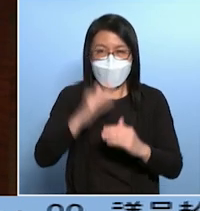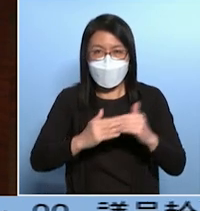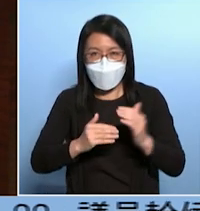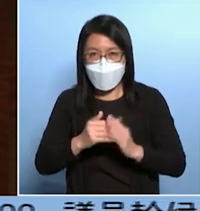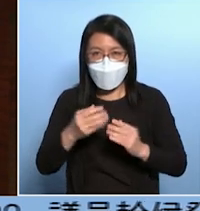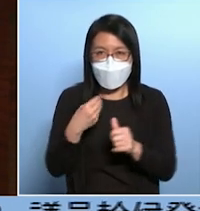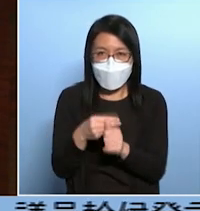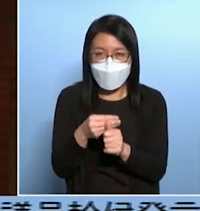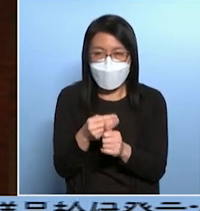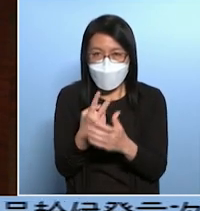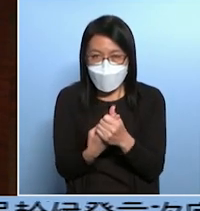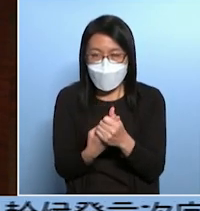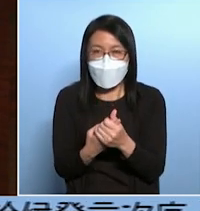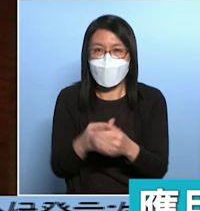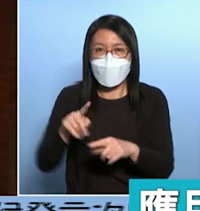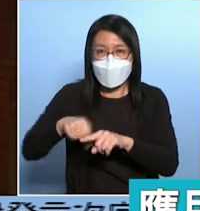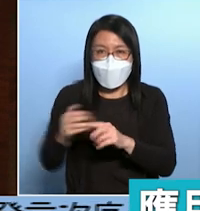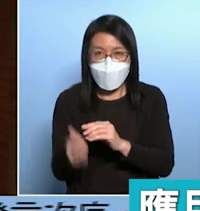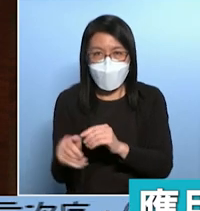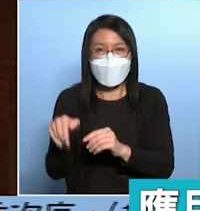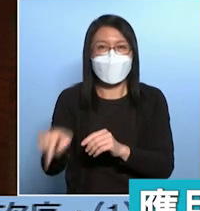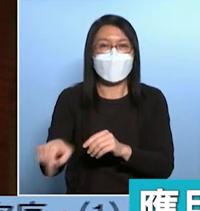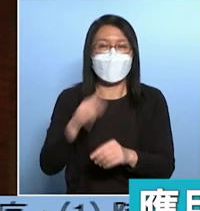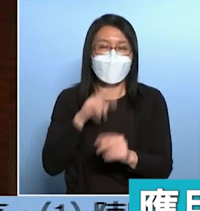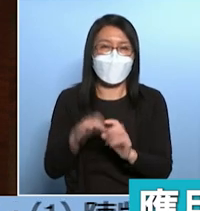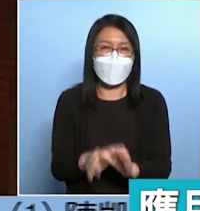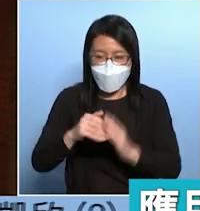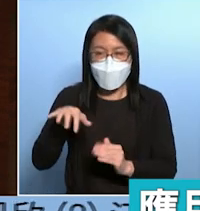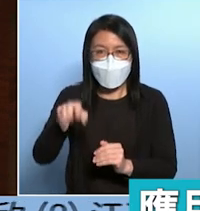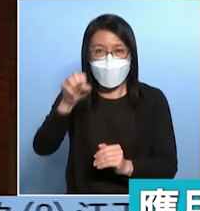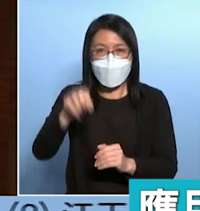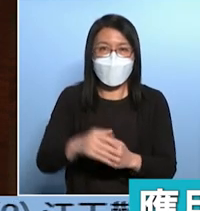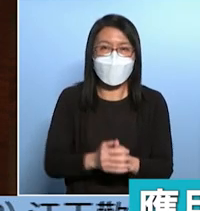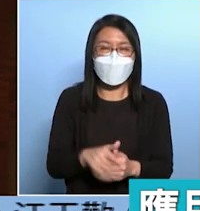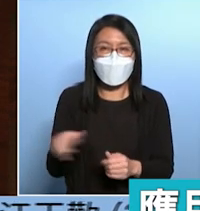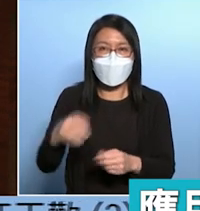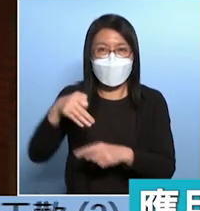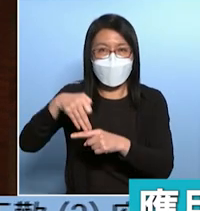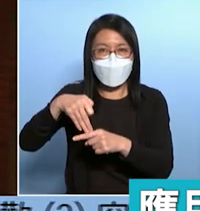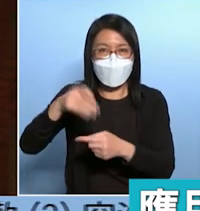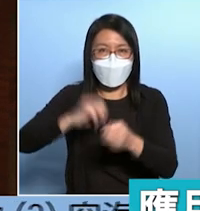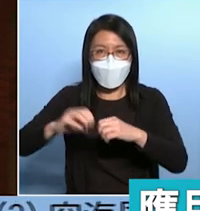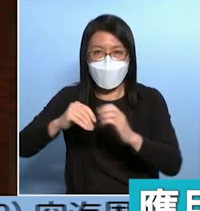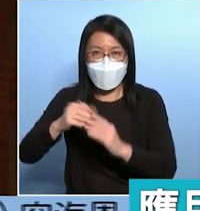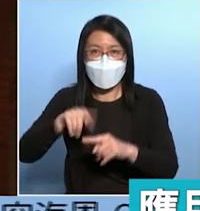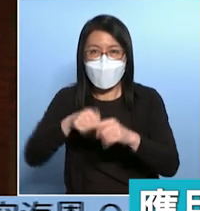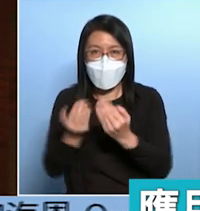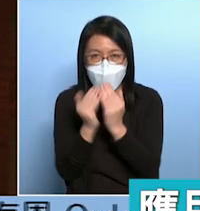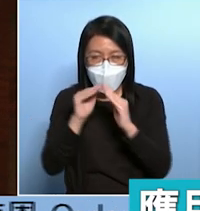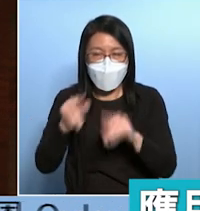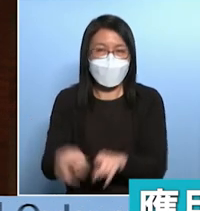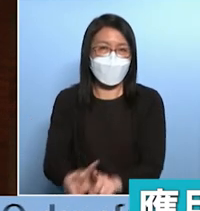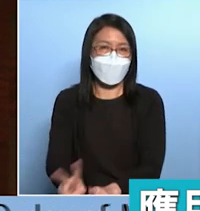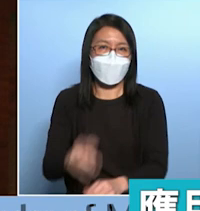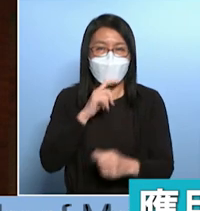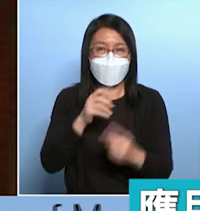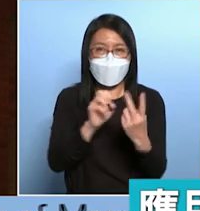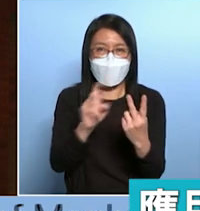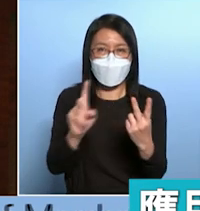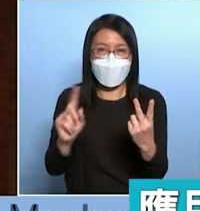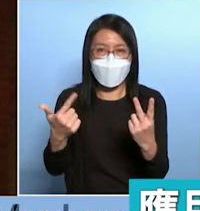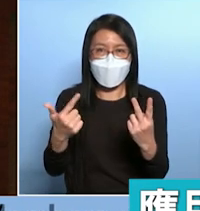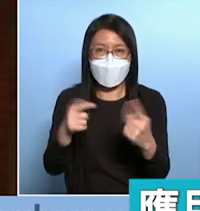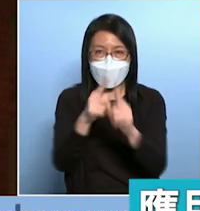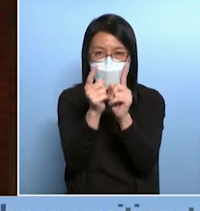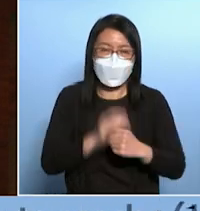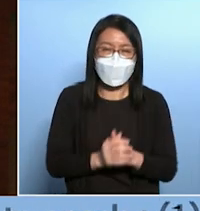培訓。在大灣區，應用科學型的深圳科技大學亦都是在2018年的11